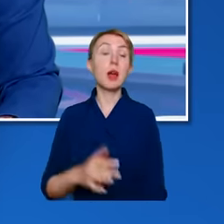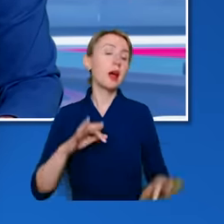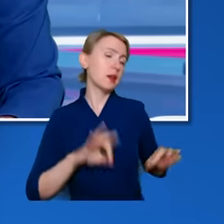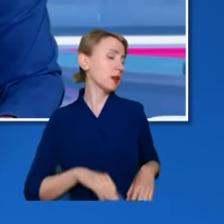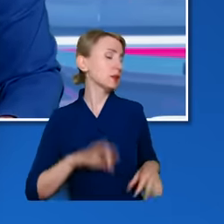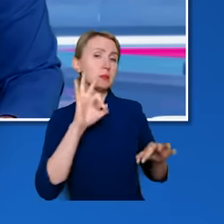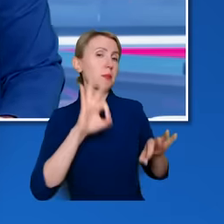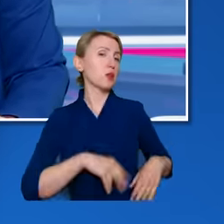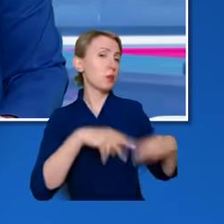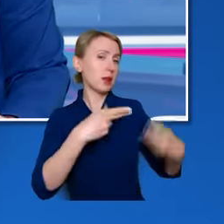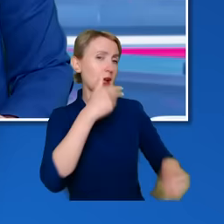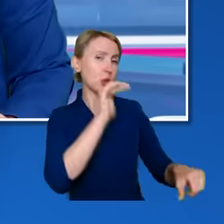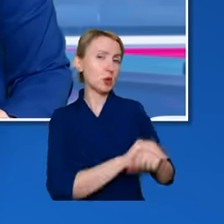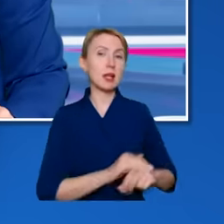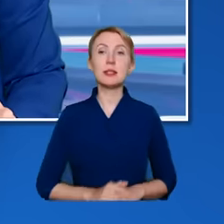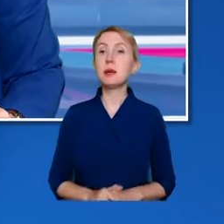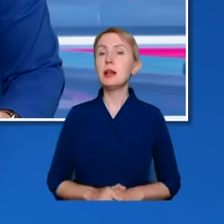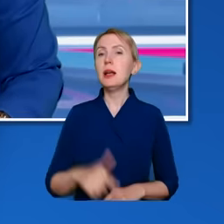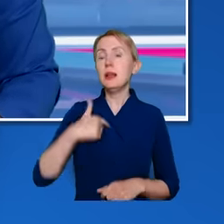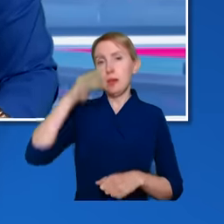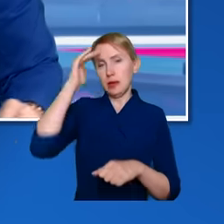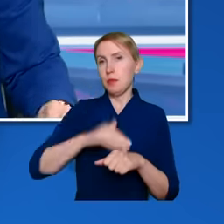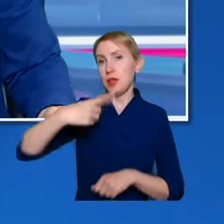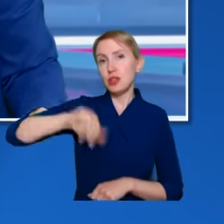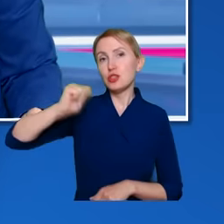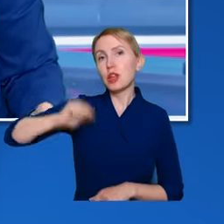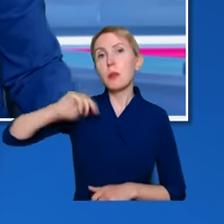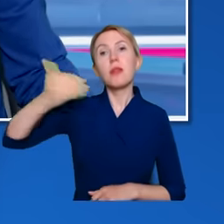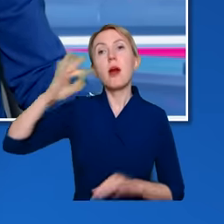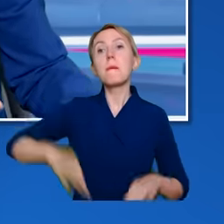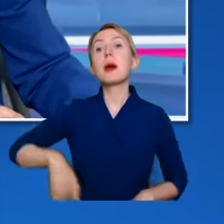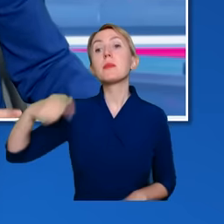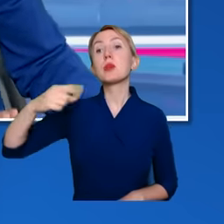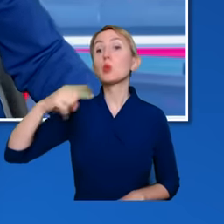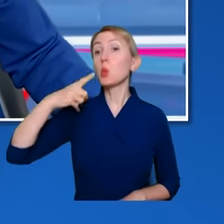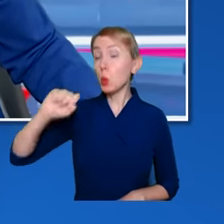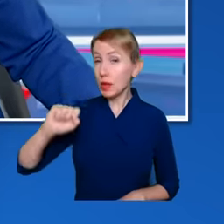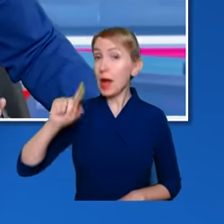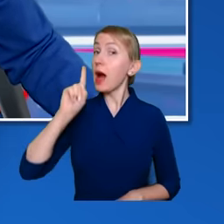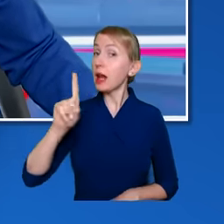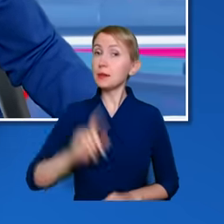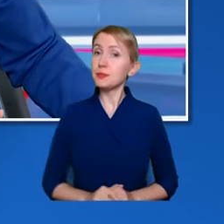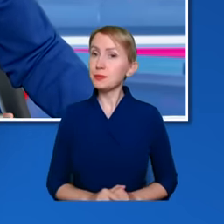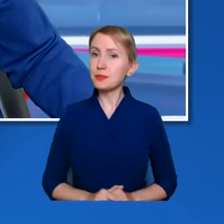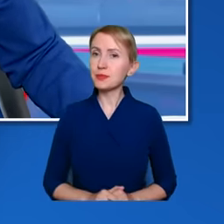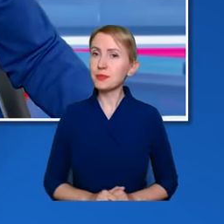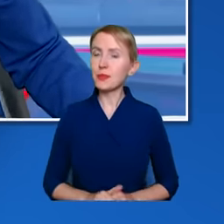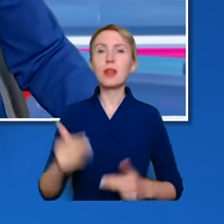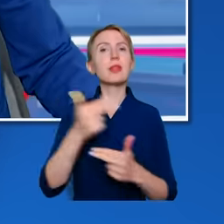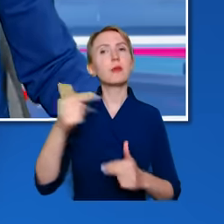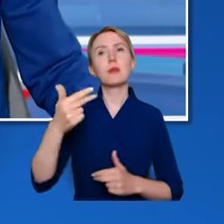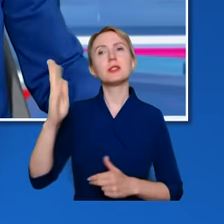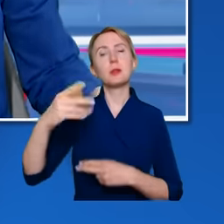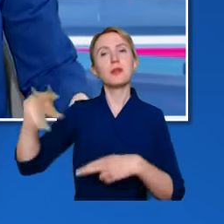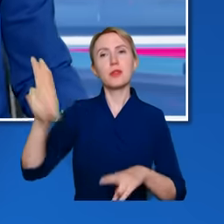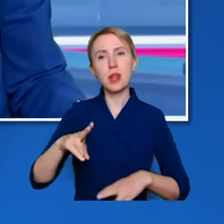Więc ja przypomnę tylko, że czekamy cały czas na wystąpienie pana prezydenta Andrzeja Dudy, ale szanowni państwo, no do tego tematu będziemy powracać, tym